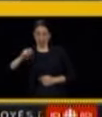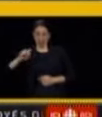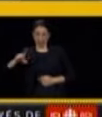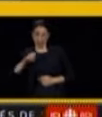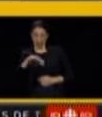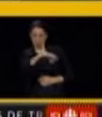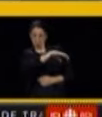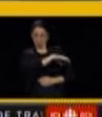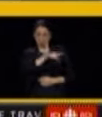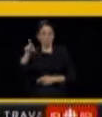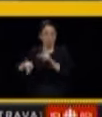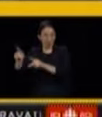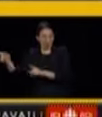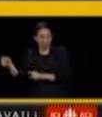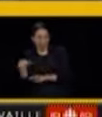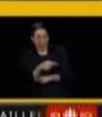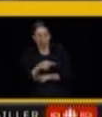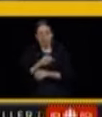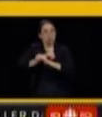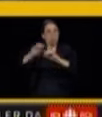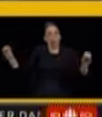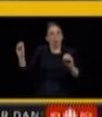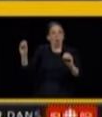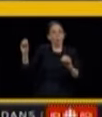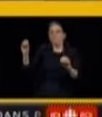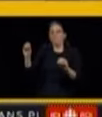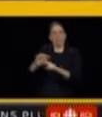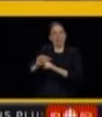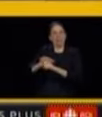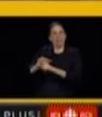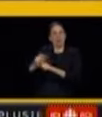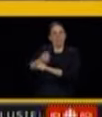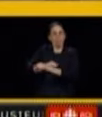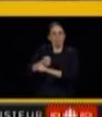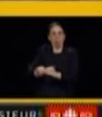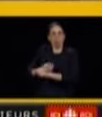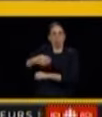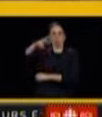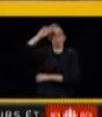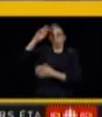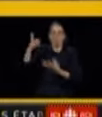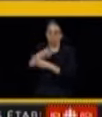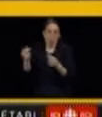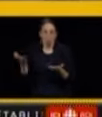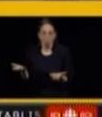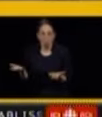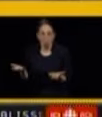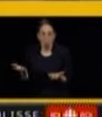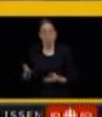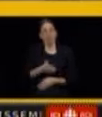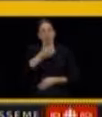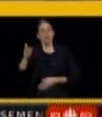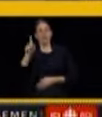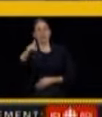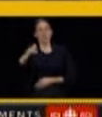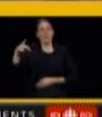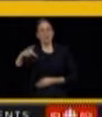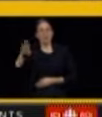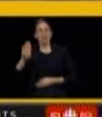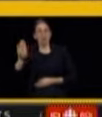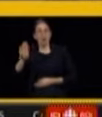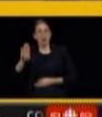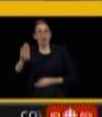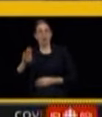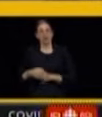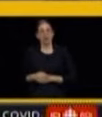aucune formation médicale. Prochaine question, Patrice Bergeron, La Presse canadienne. Il y a 2/3 des Québécois atteints d'un cancer qui ont